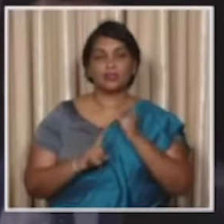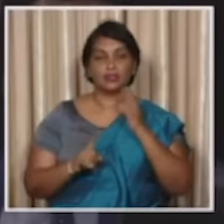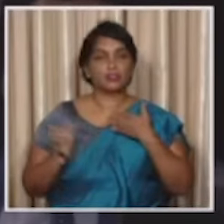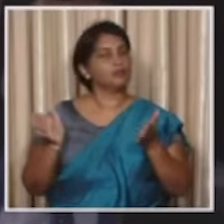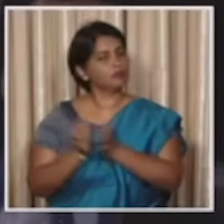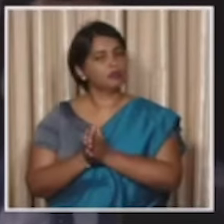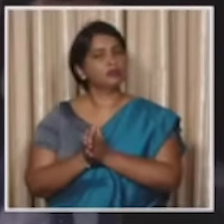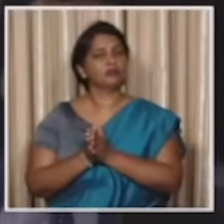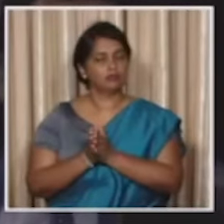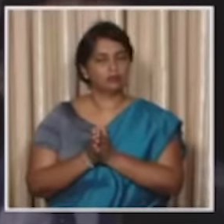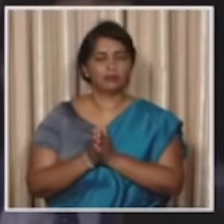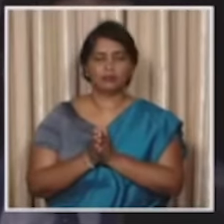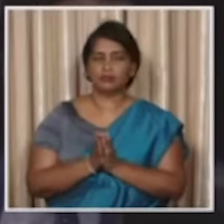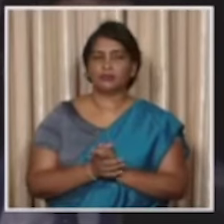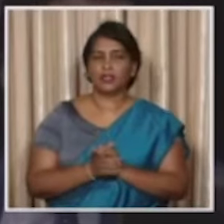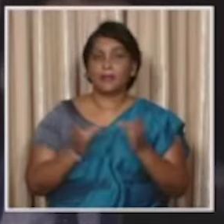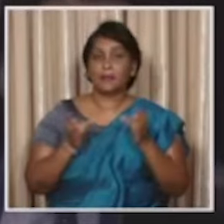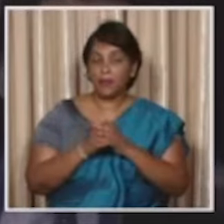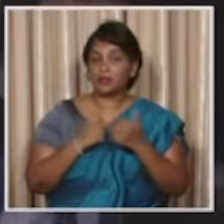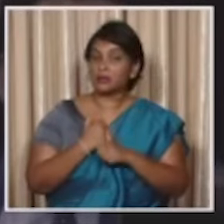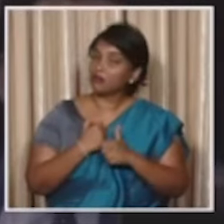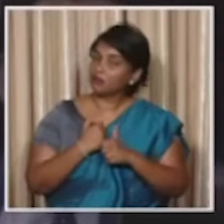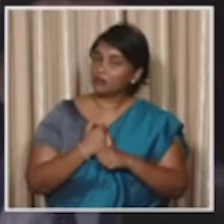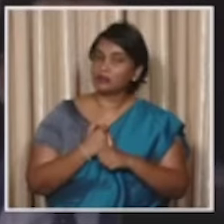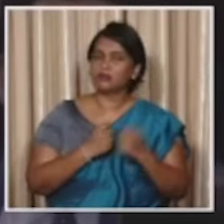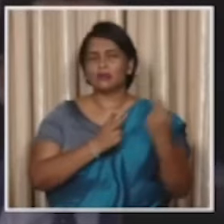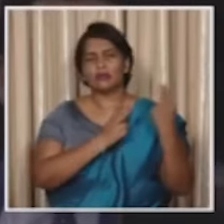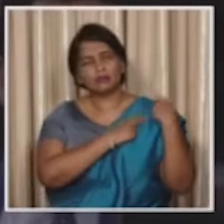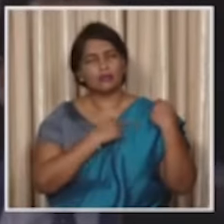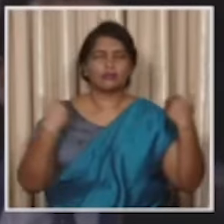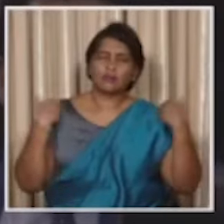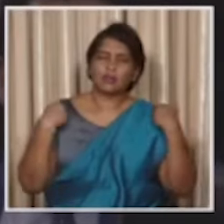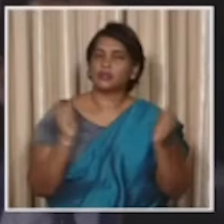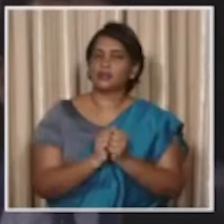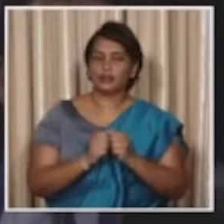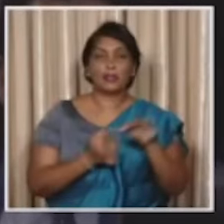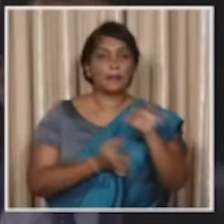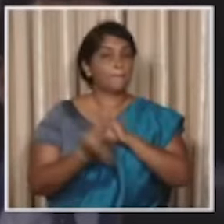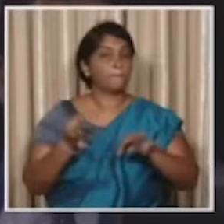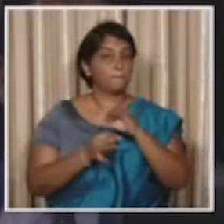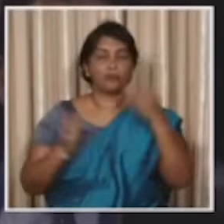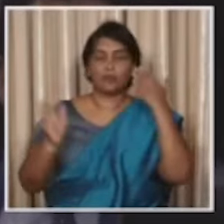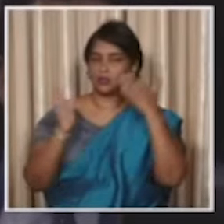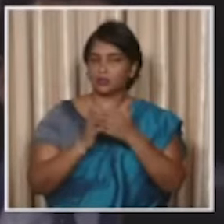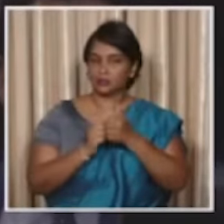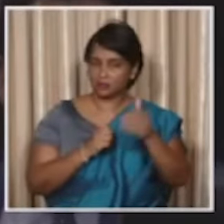ජනාධිපතිතුමාගේ පෙනී හිටියා. පක්ෂය හදද්දී එකට දරදිය ඇද්දා. ප්‍රජාතන්ත්‍රවාදී වෙනුවෙන් පෙනී